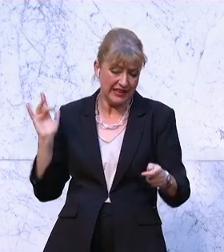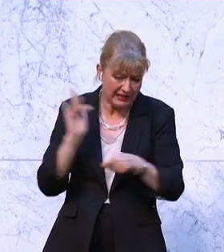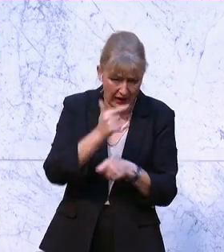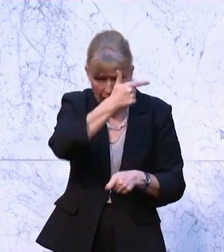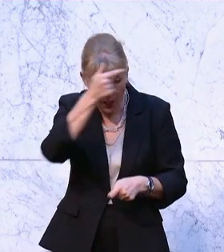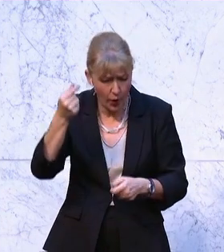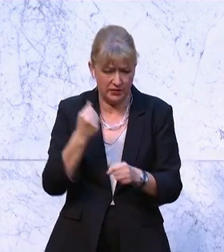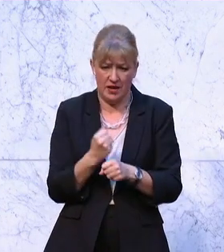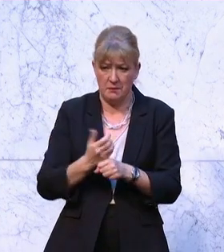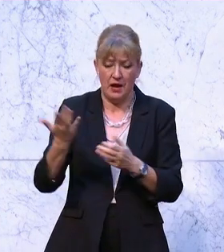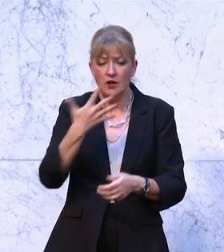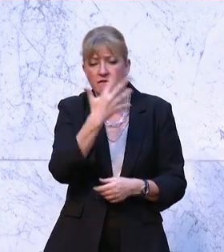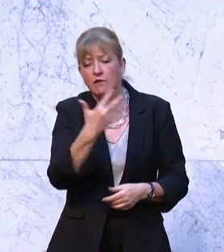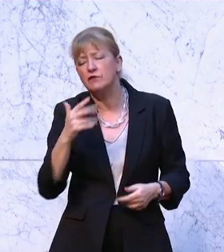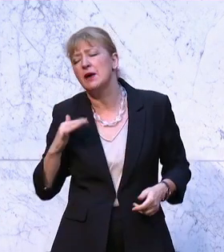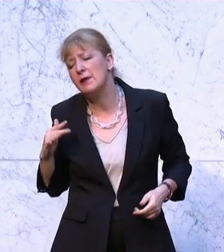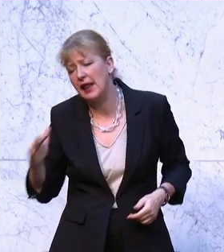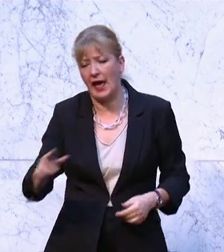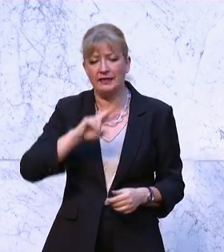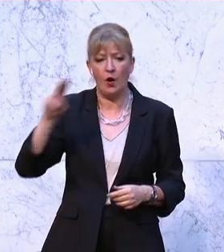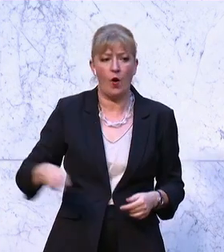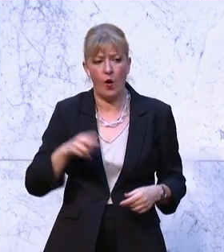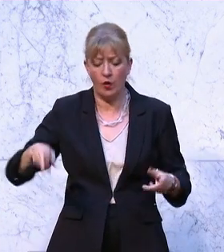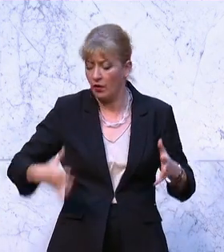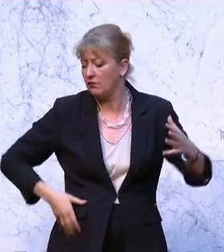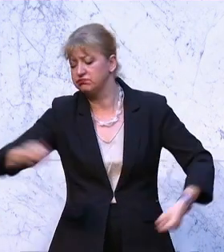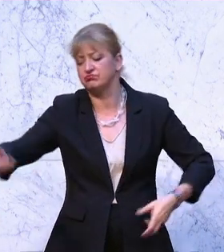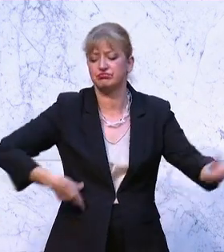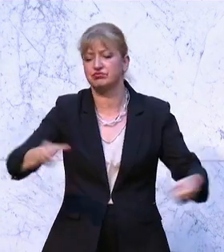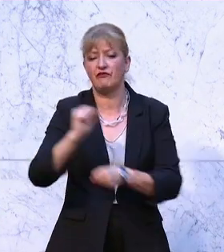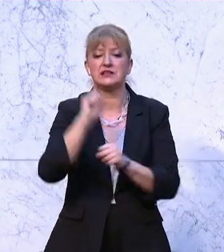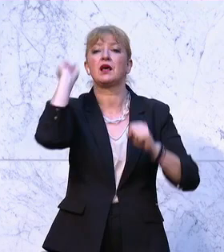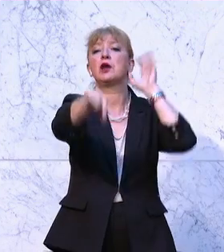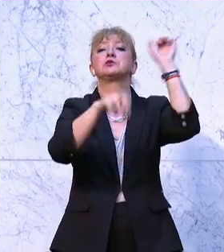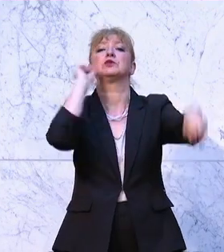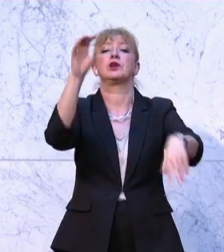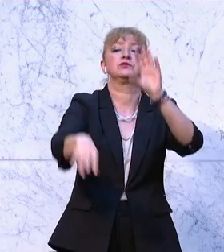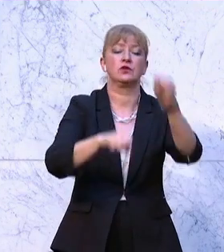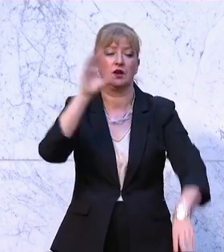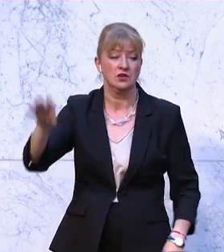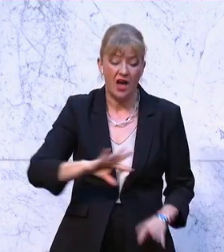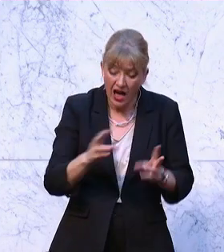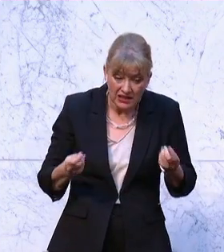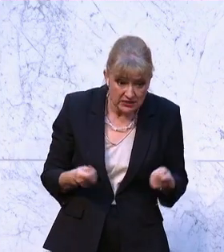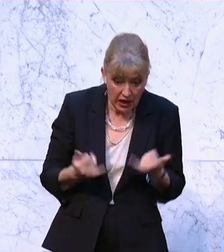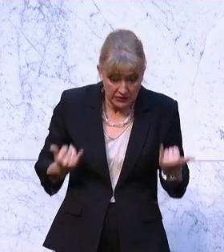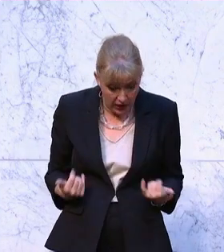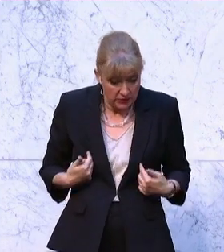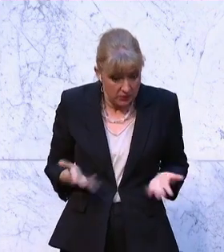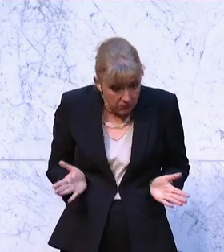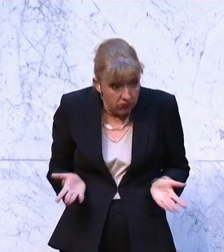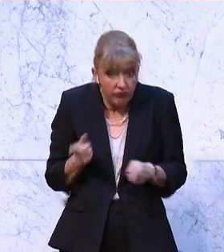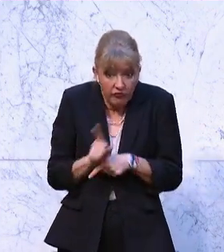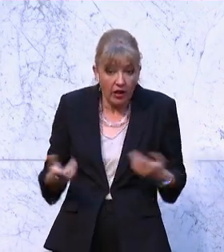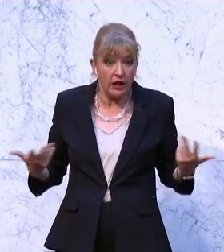Bevölkerung 55 Milliarden Euro mit 10 Händen beim Fenster hinausgeschmissen. Alles Geld, das uns heute bitte